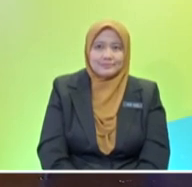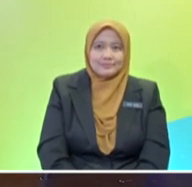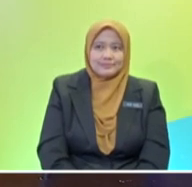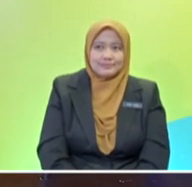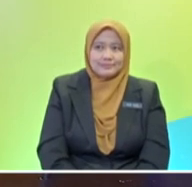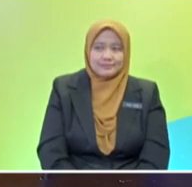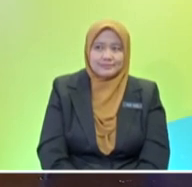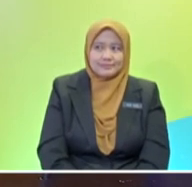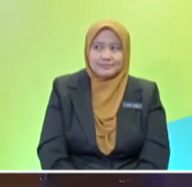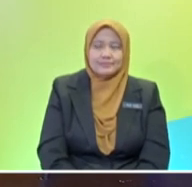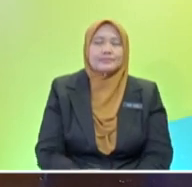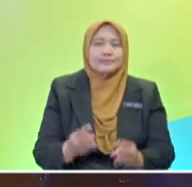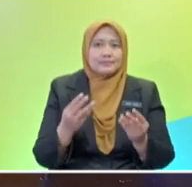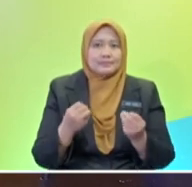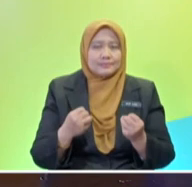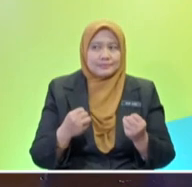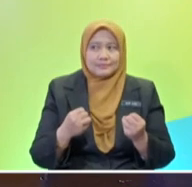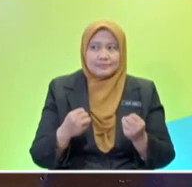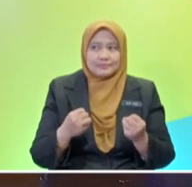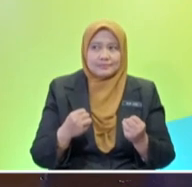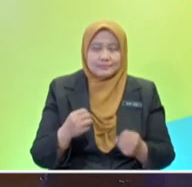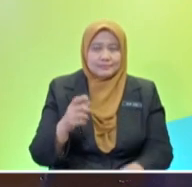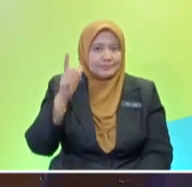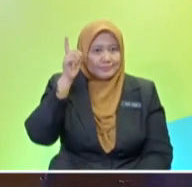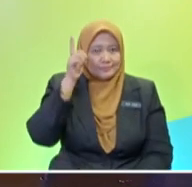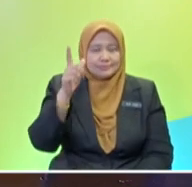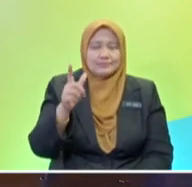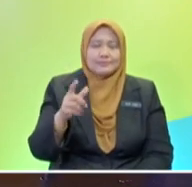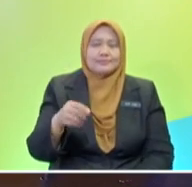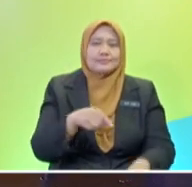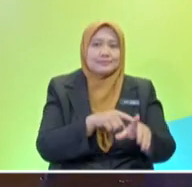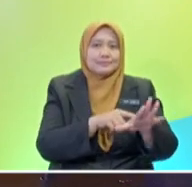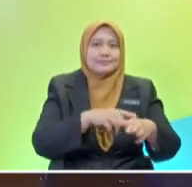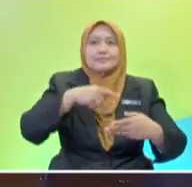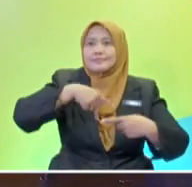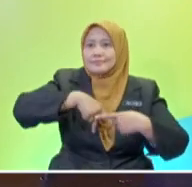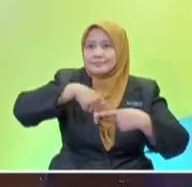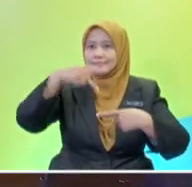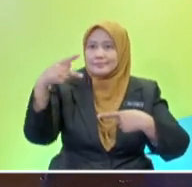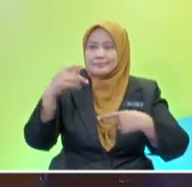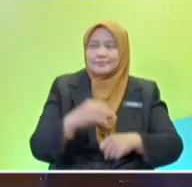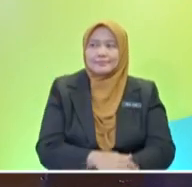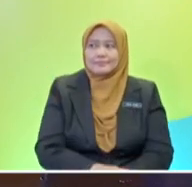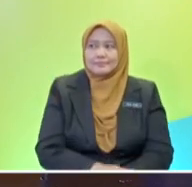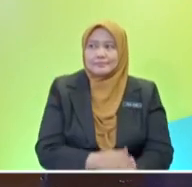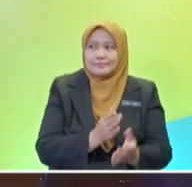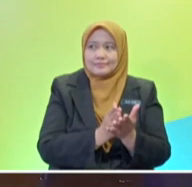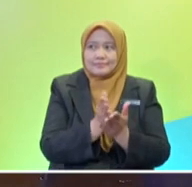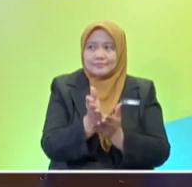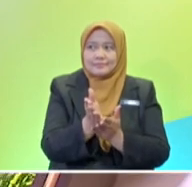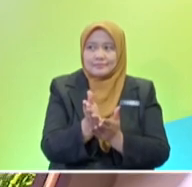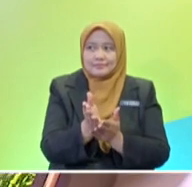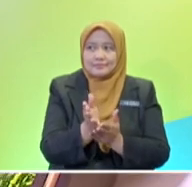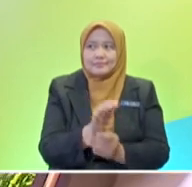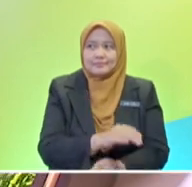Okey. Mari kita tengok yang ini daun apa tadi? Daun pandan. Yes, daun pandan. Okey, seterusnya mari kita tengok daun, ada lagi satu